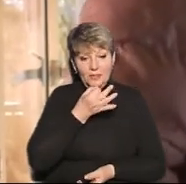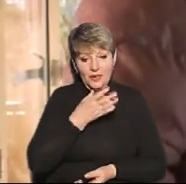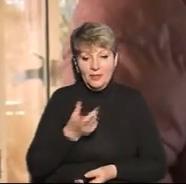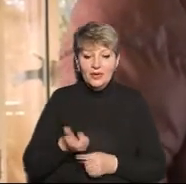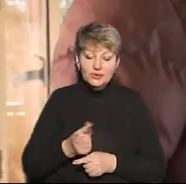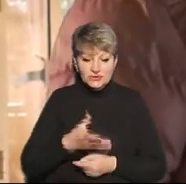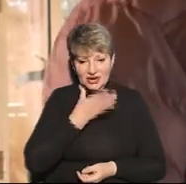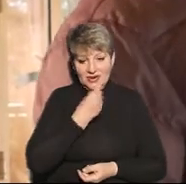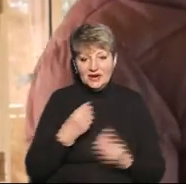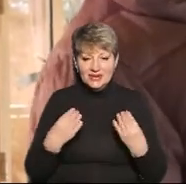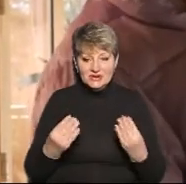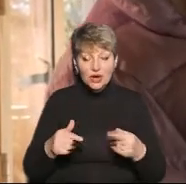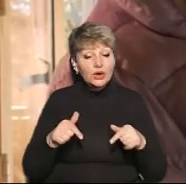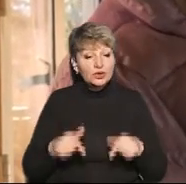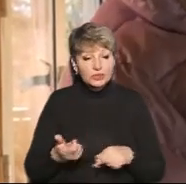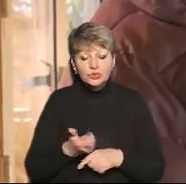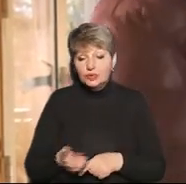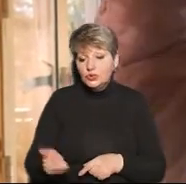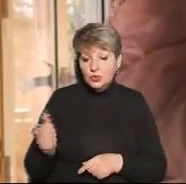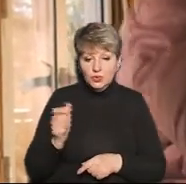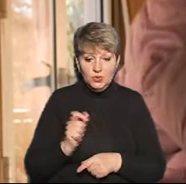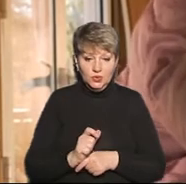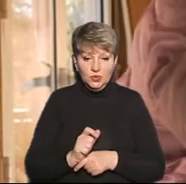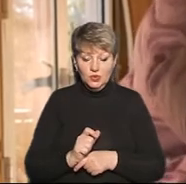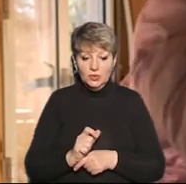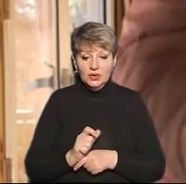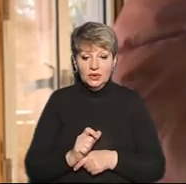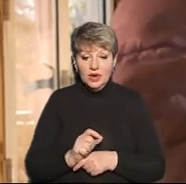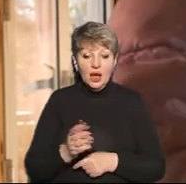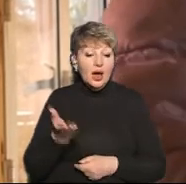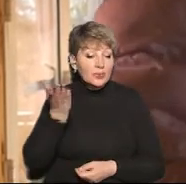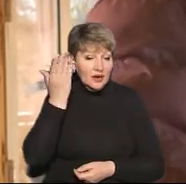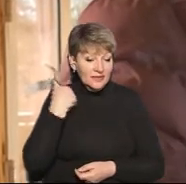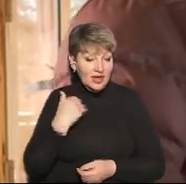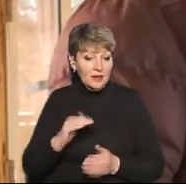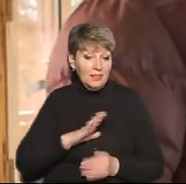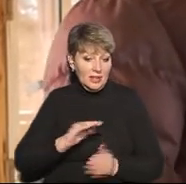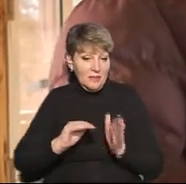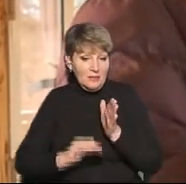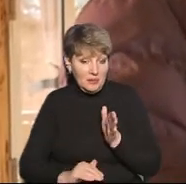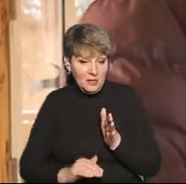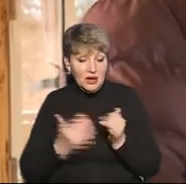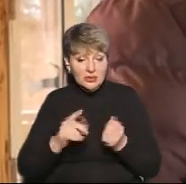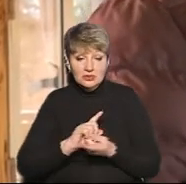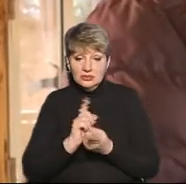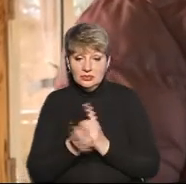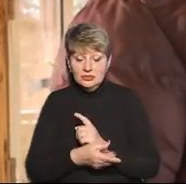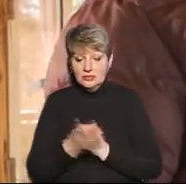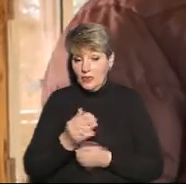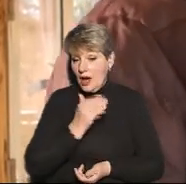дуже красиві. Ну, тут дуже з тим, коли я був в дитинстві, преобразувався